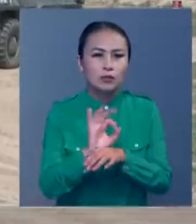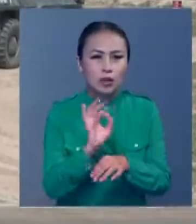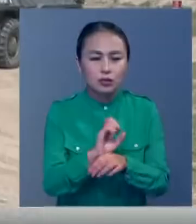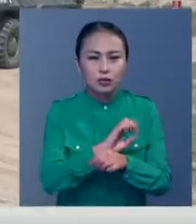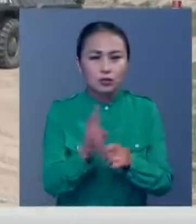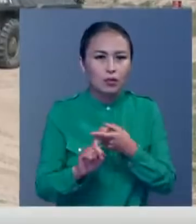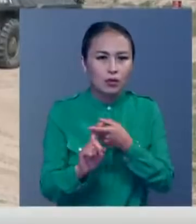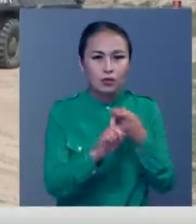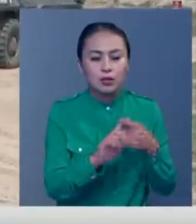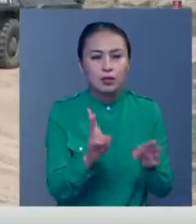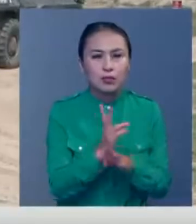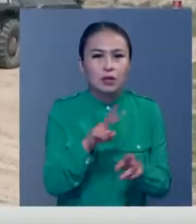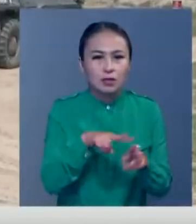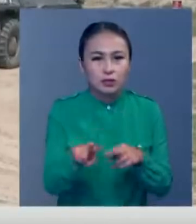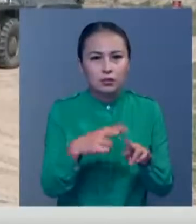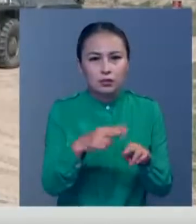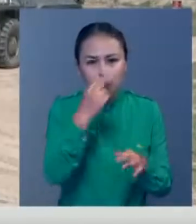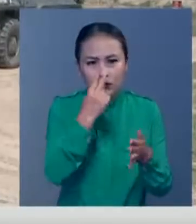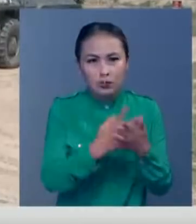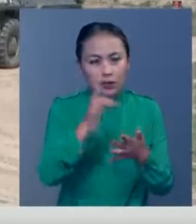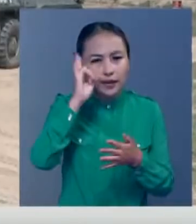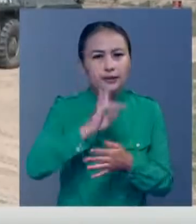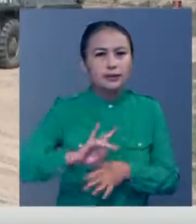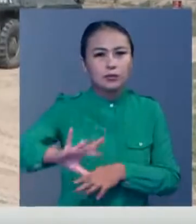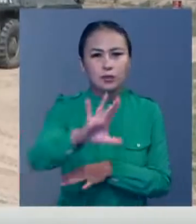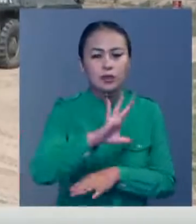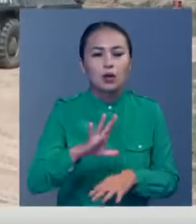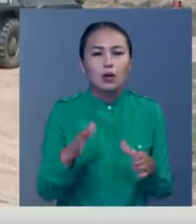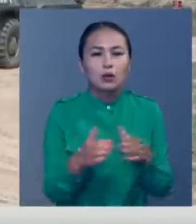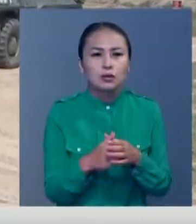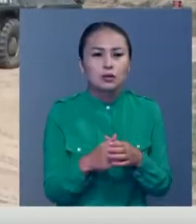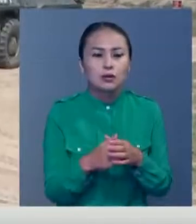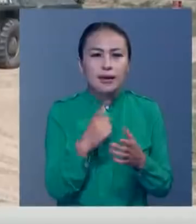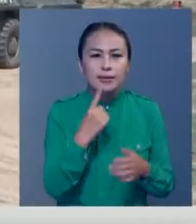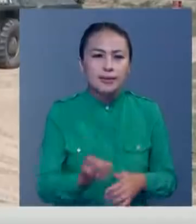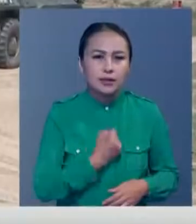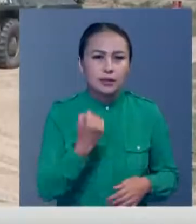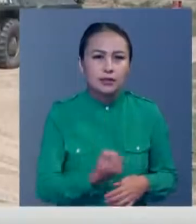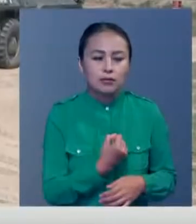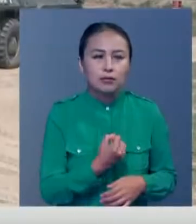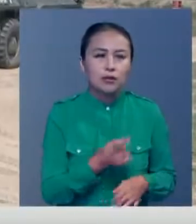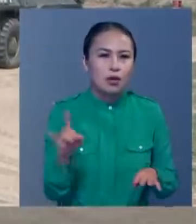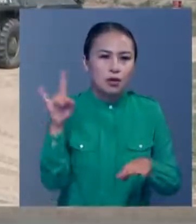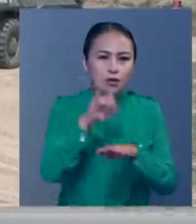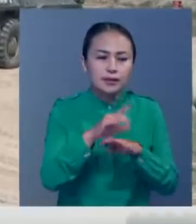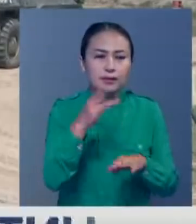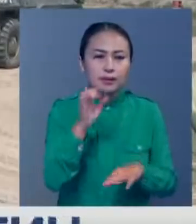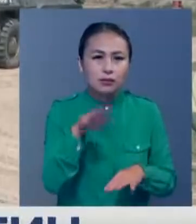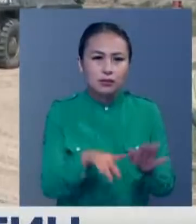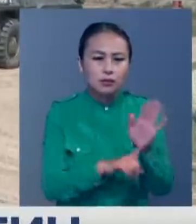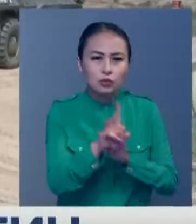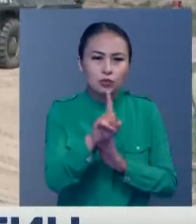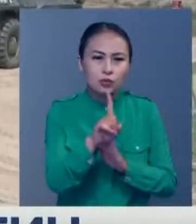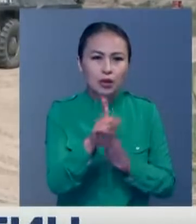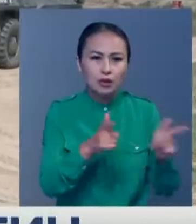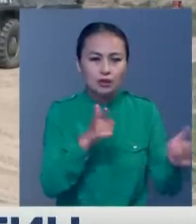мемлекетімізге зардаптарын тигізіп жатыр. Соған қарамастан Қазақстан Республикасының қарулы күштері әскери әуе дастан әскерлері жауынгерлік